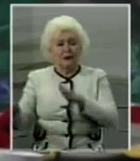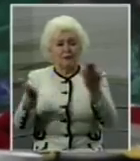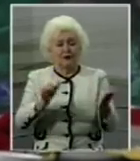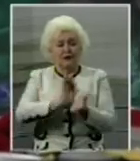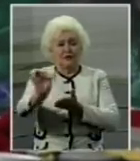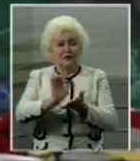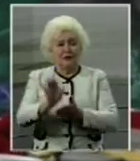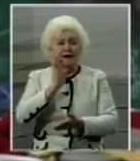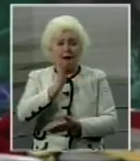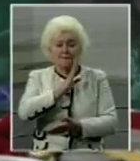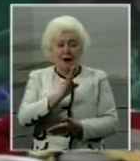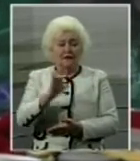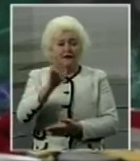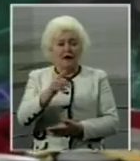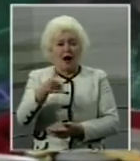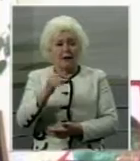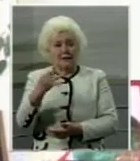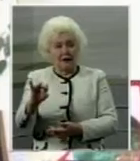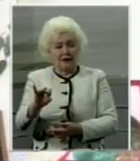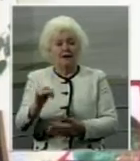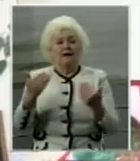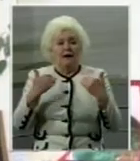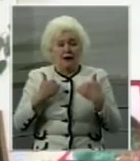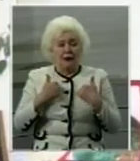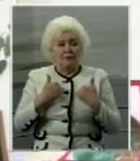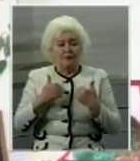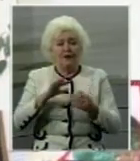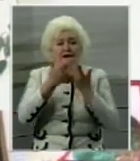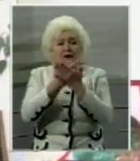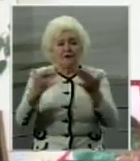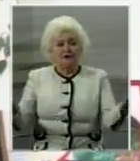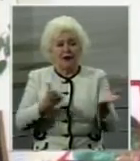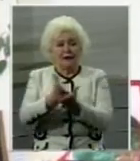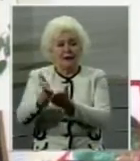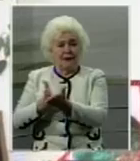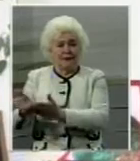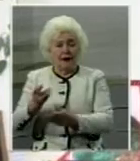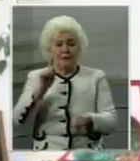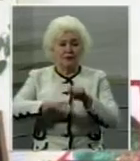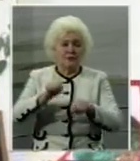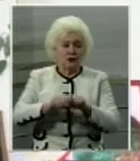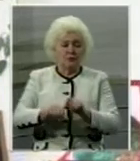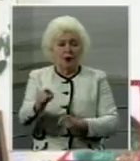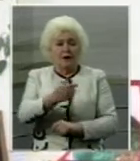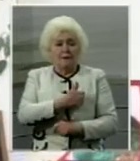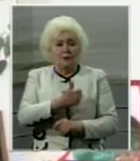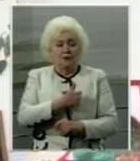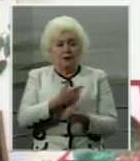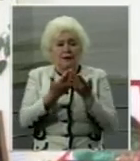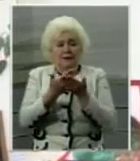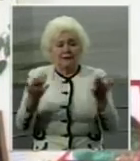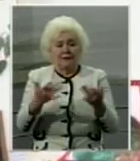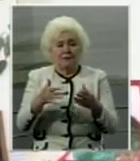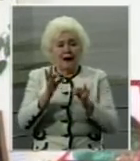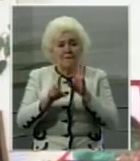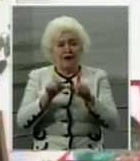вироби мама Наталя Гайдай. Ми усілякі напрямки пробуємо, тому що в неї дрібна моторика